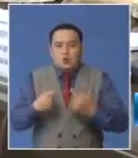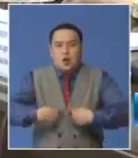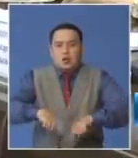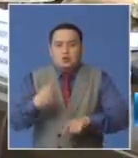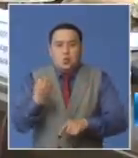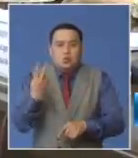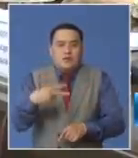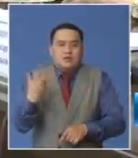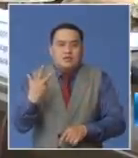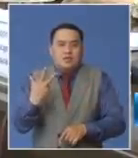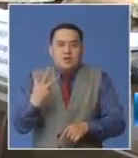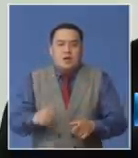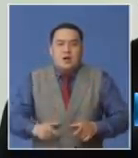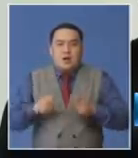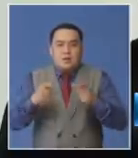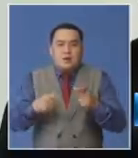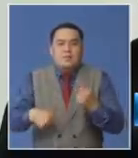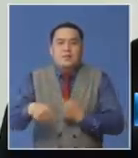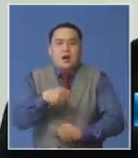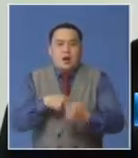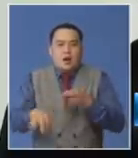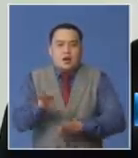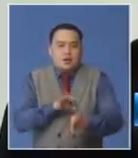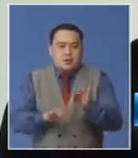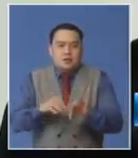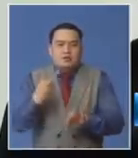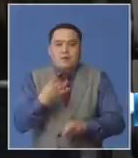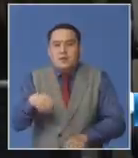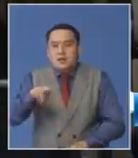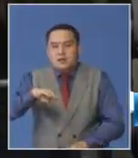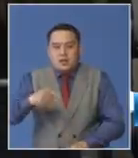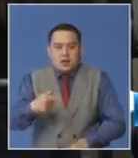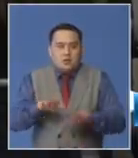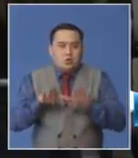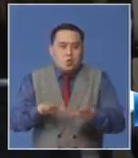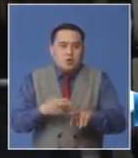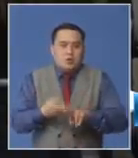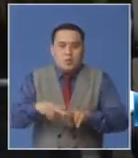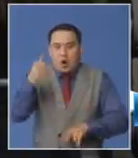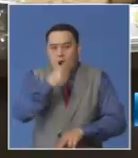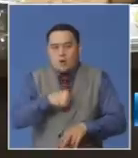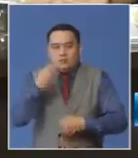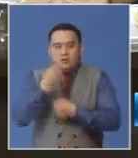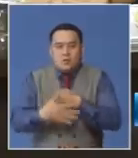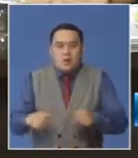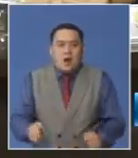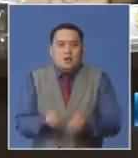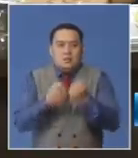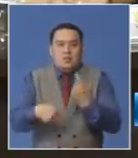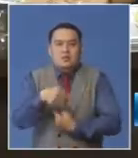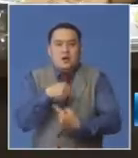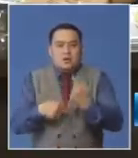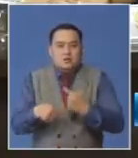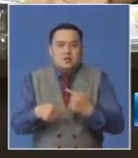организованы 123 старта проекта на сумму более 2 и 4 миллиарда тенге и только в нынешнем году в центров поддержки